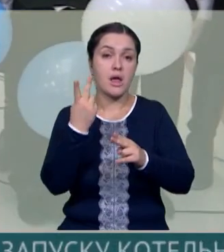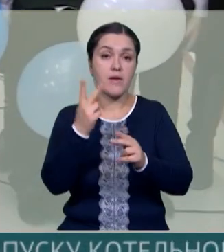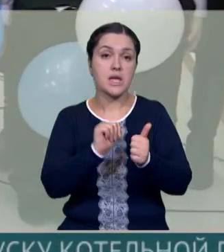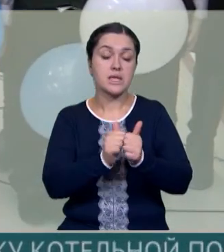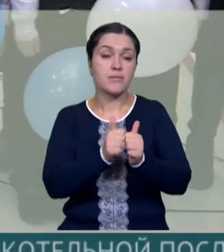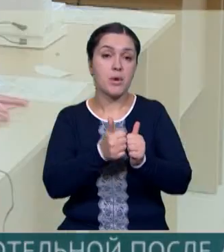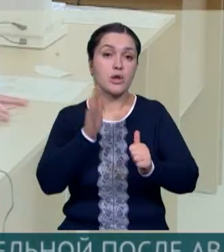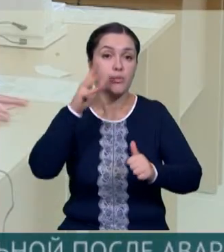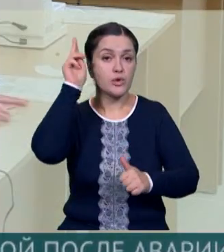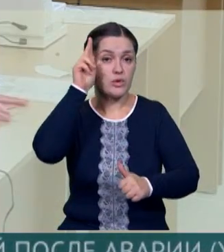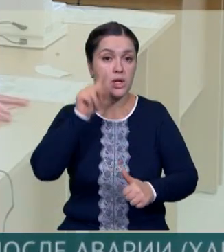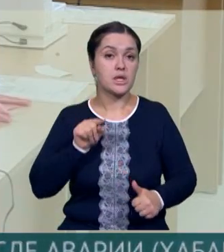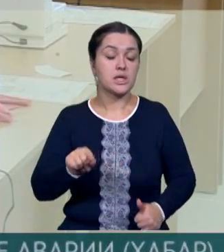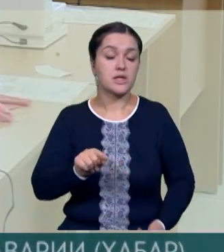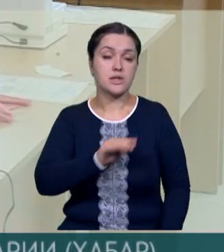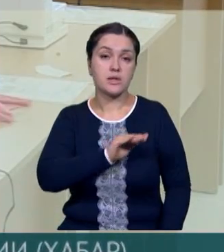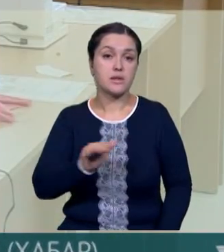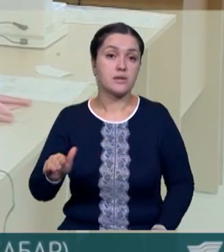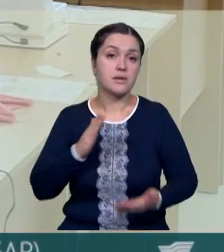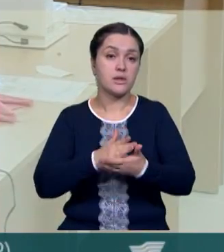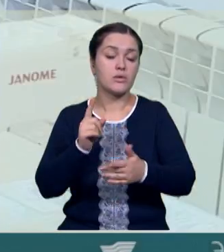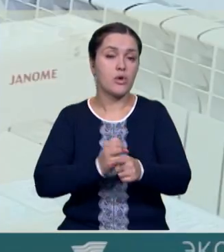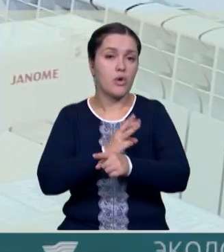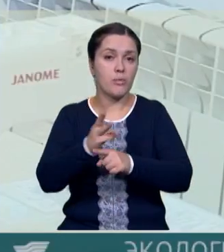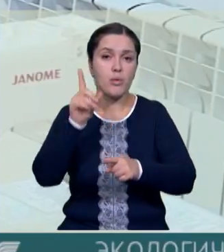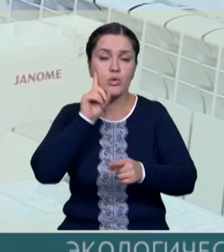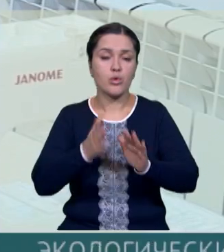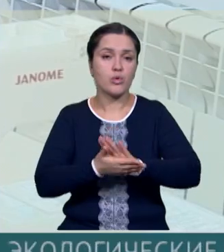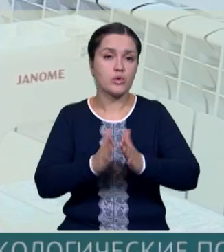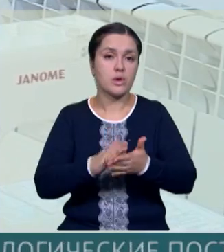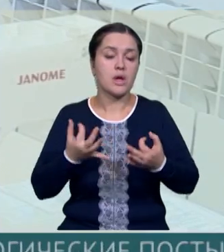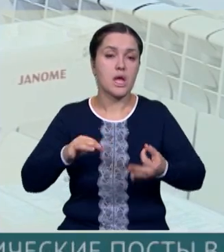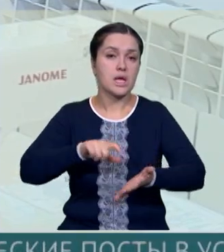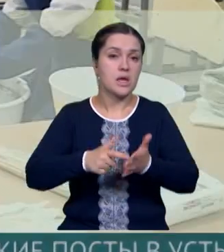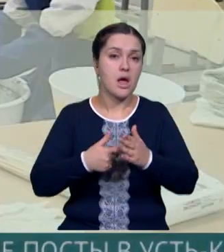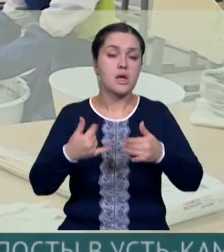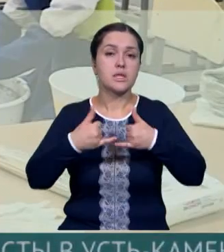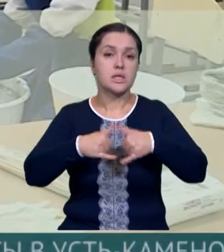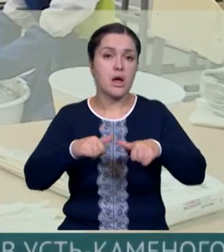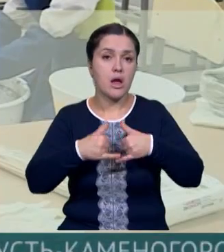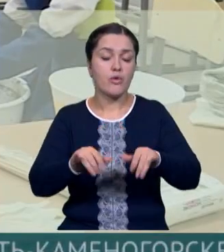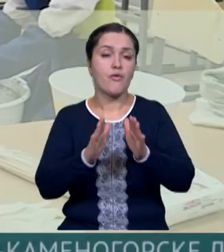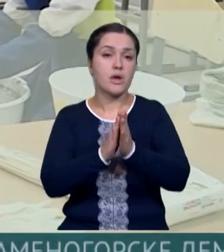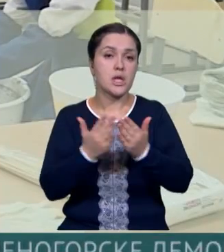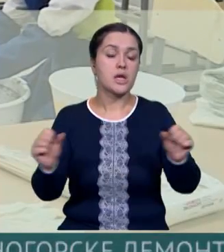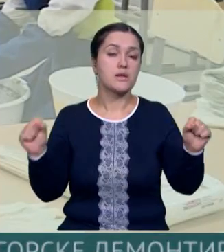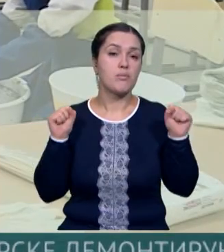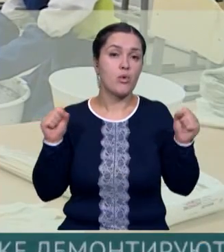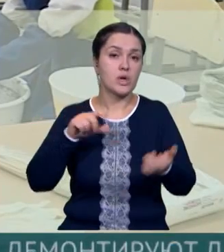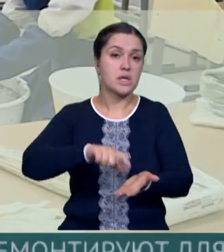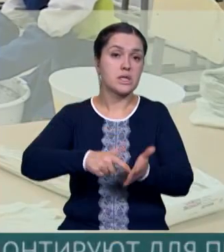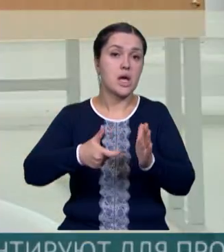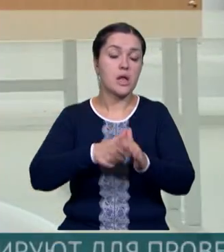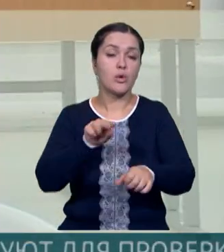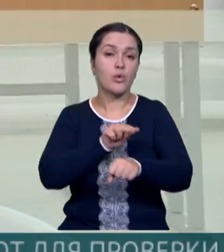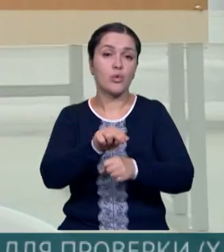будут учиться больше тысячи детей. Здесь созданы все условия – просторные классы, столовая, библиотека и спортзал. На уроках